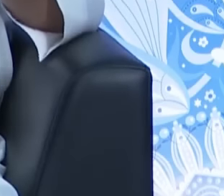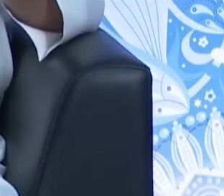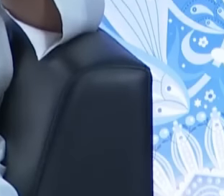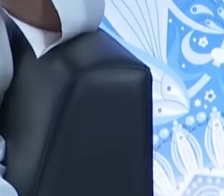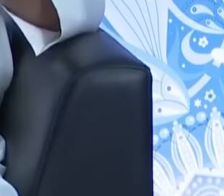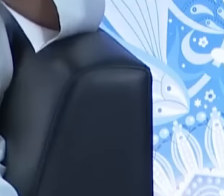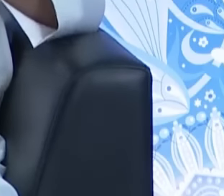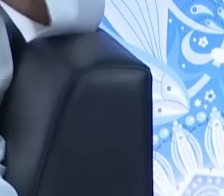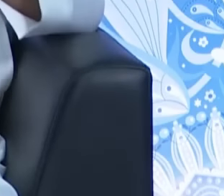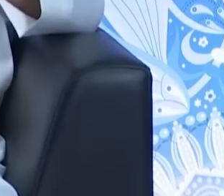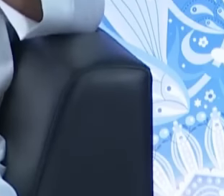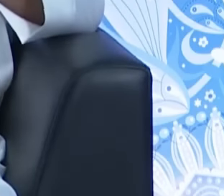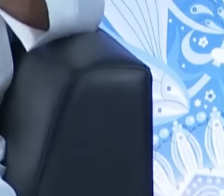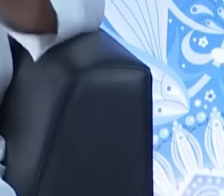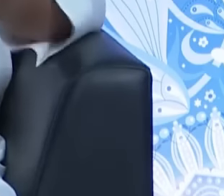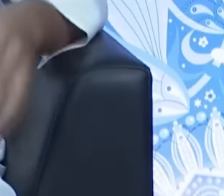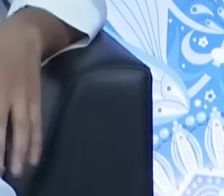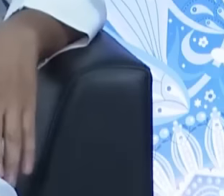itu